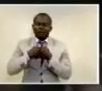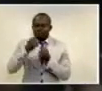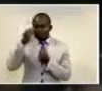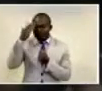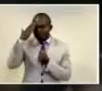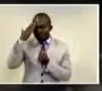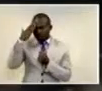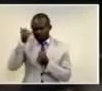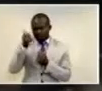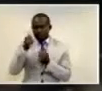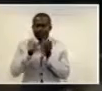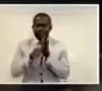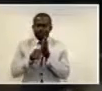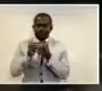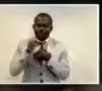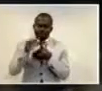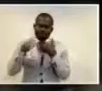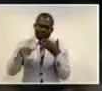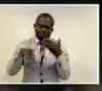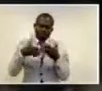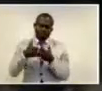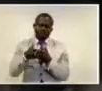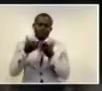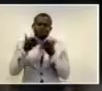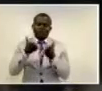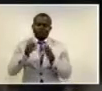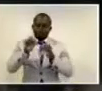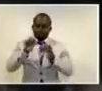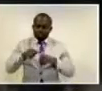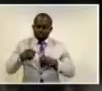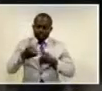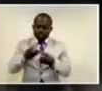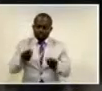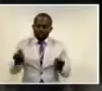kugira ngo ibibazo bikiri hano bishakirwe umuti